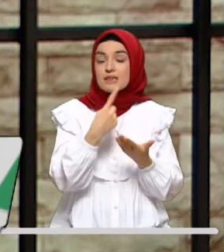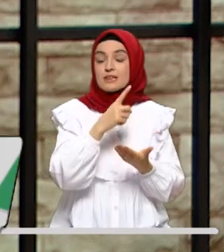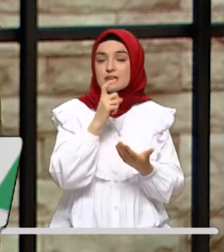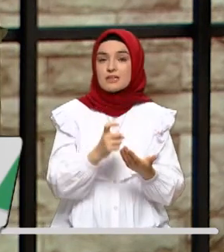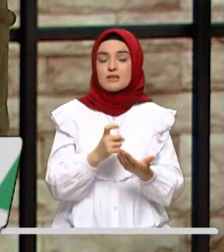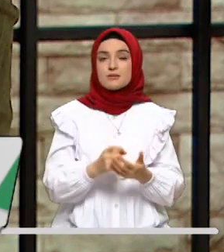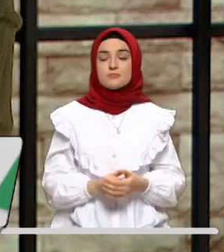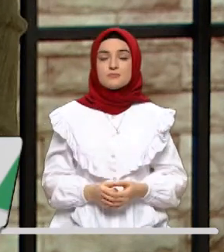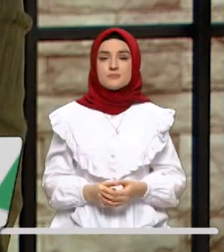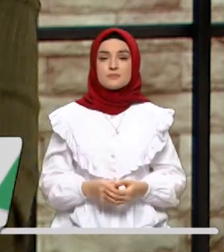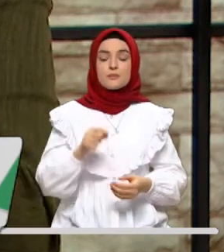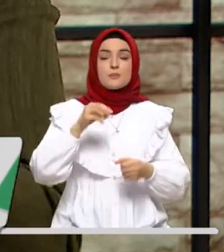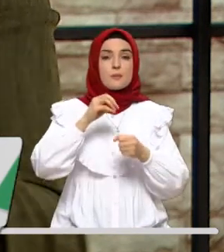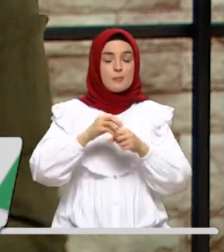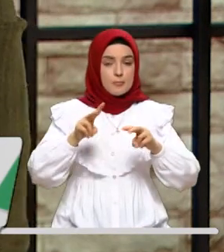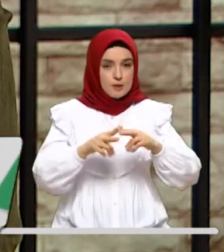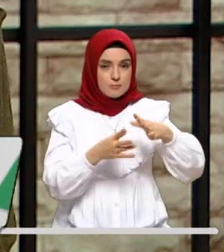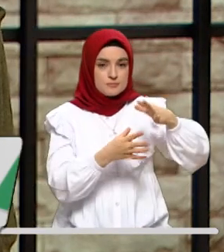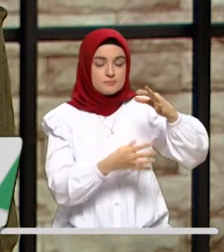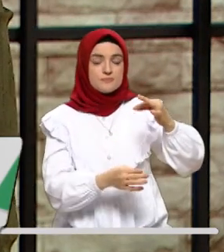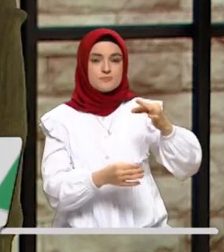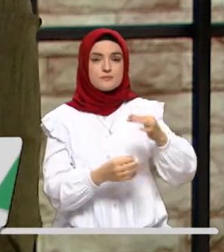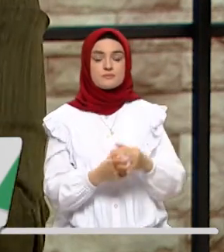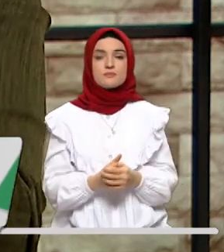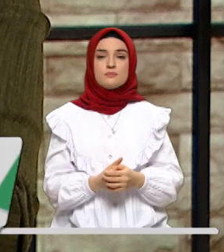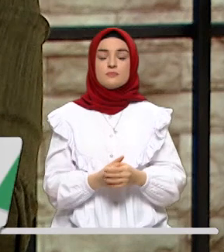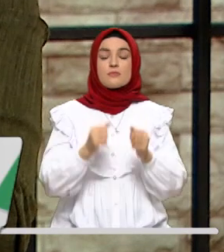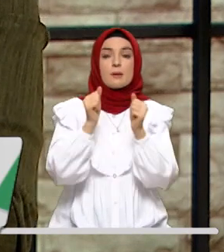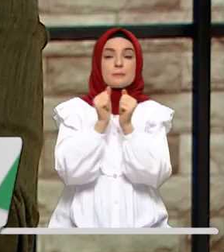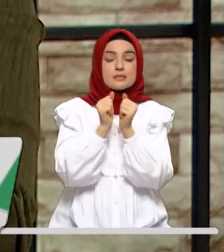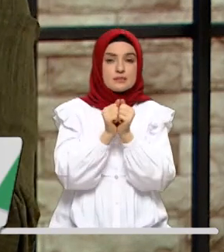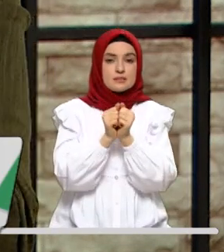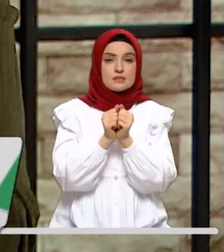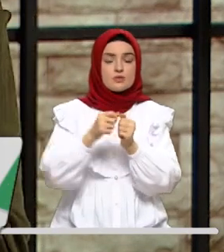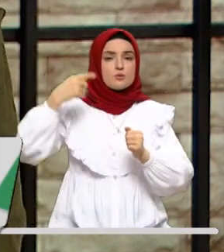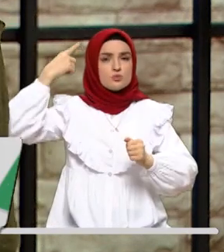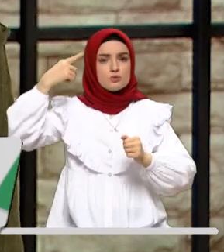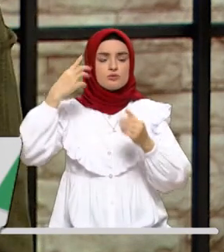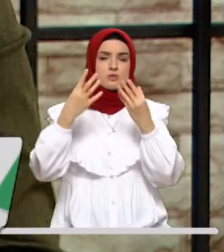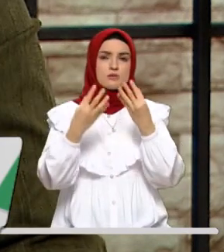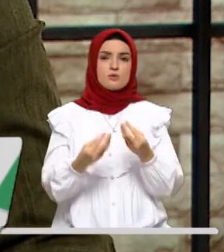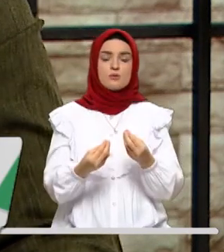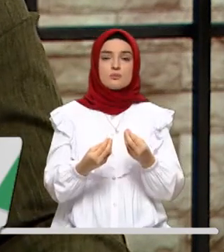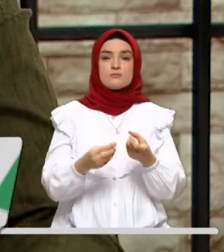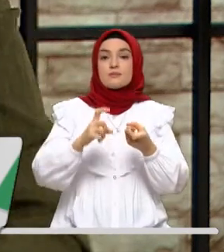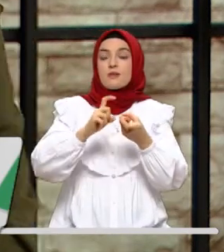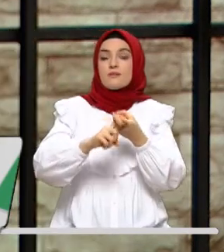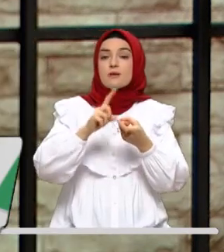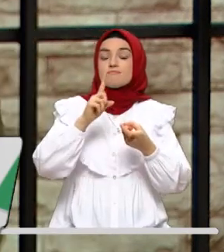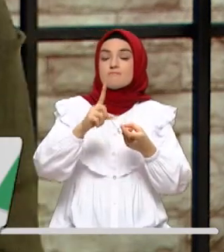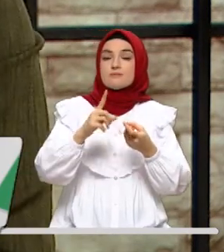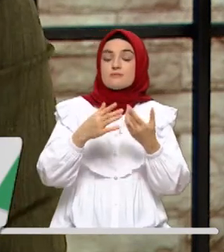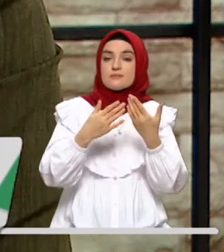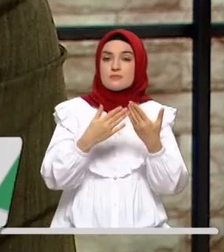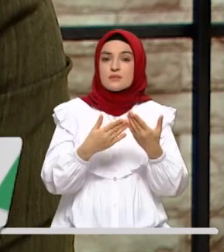için Mehmet Akif, ataletten kurtulun. Birlik ve beraberlik şuurunda olun. Ve bir Nevruz var,